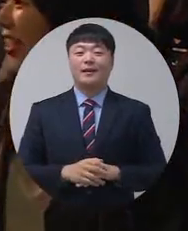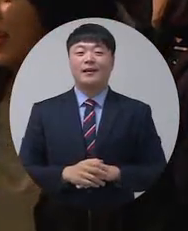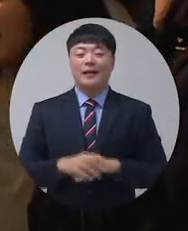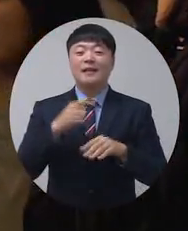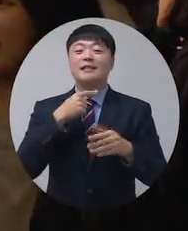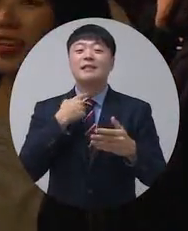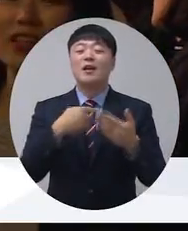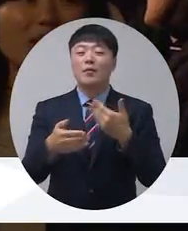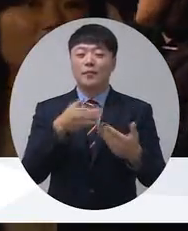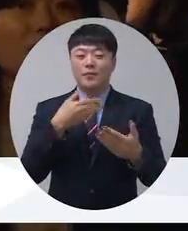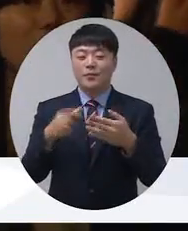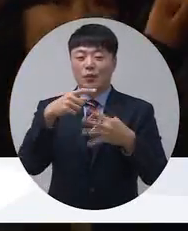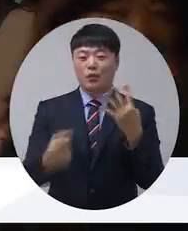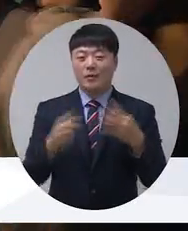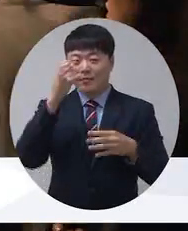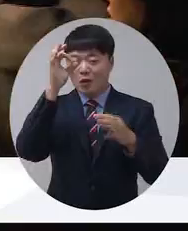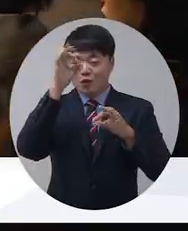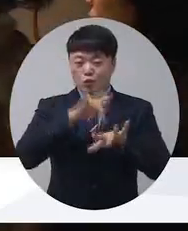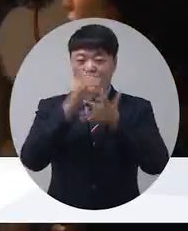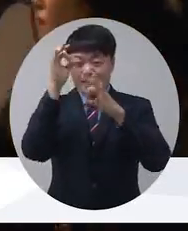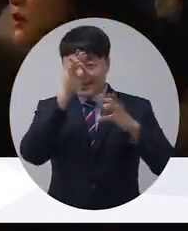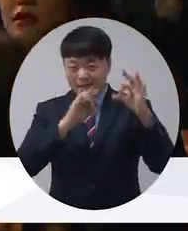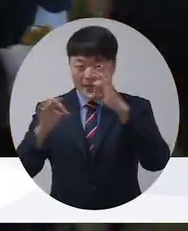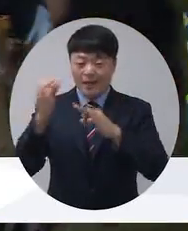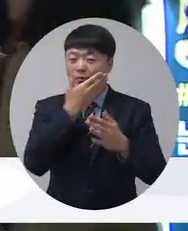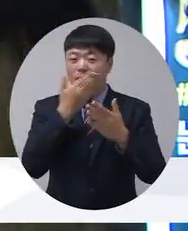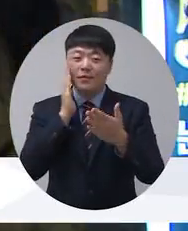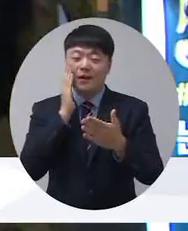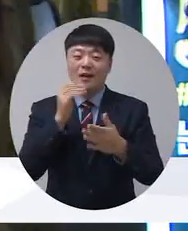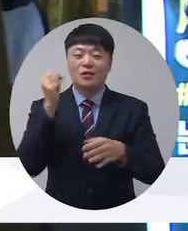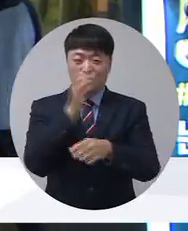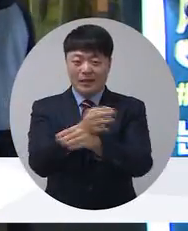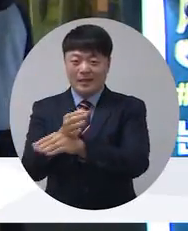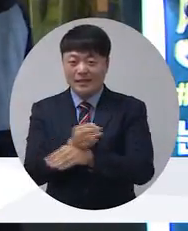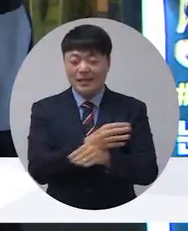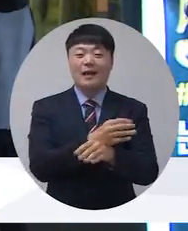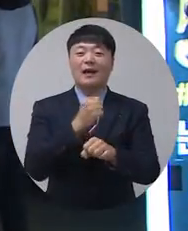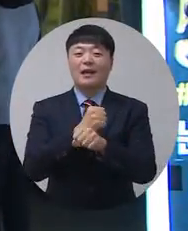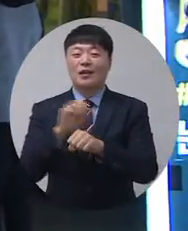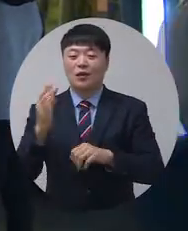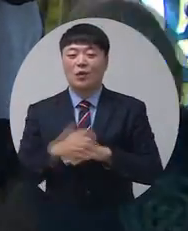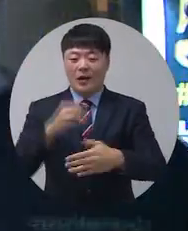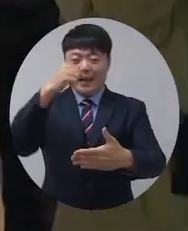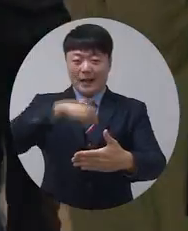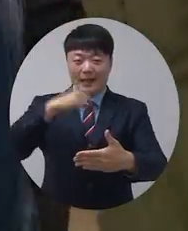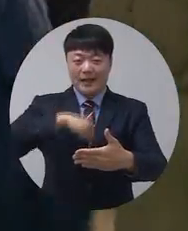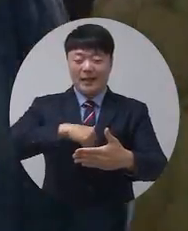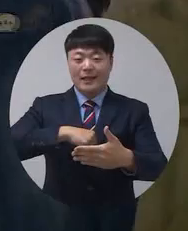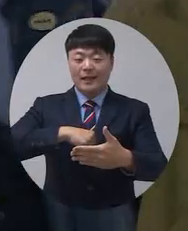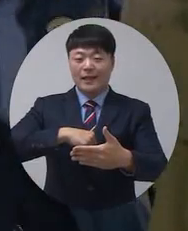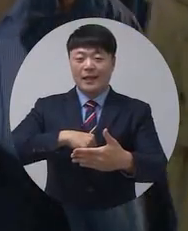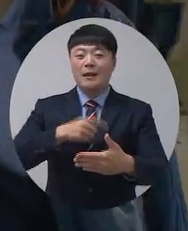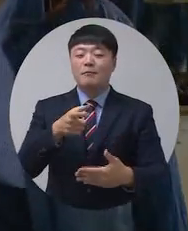체험 프로그램으로는 고스트를 찾아라, 고스트 분장실, 체험형 프리마켓 등이 진행됐으며 부대시설로 고스트